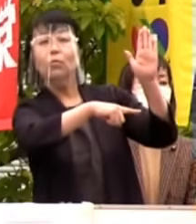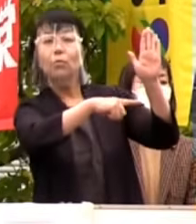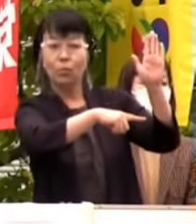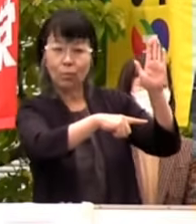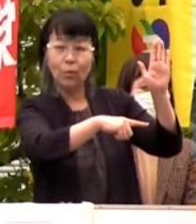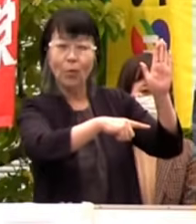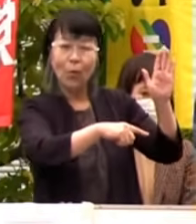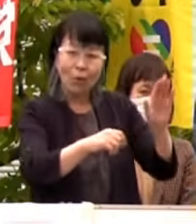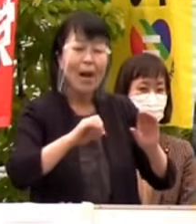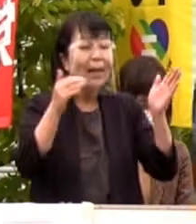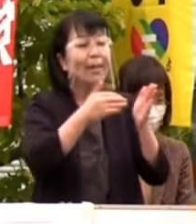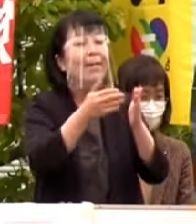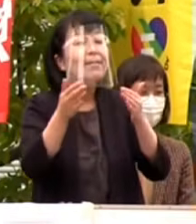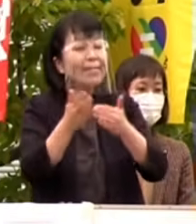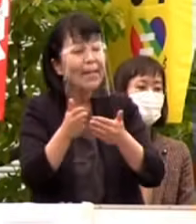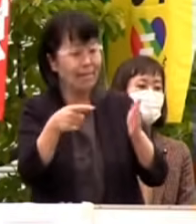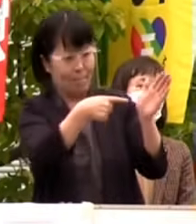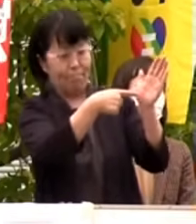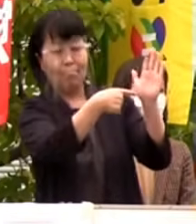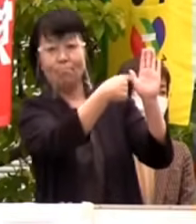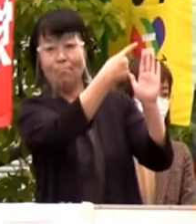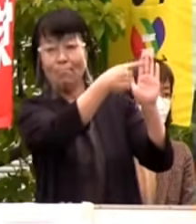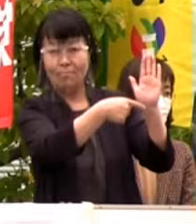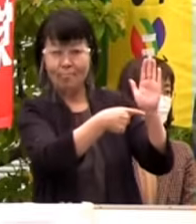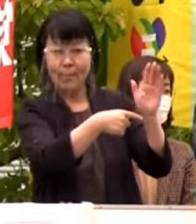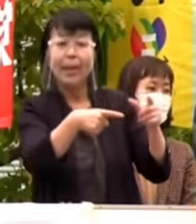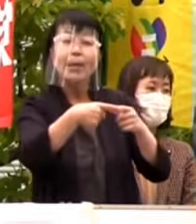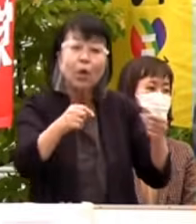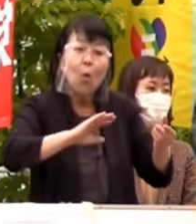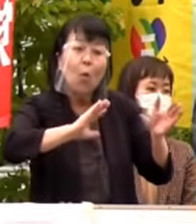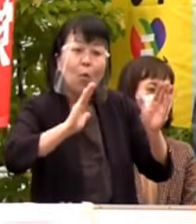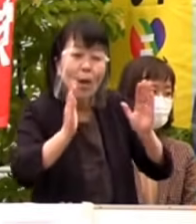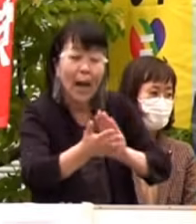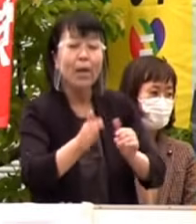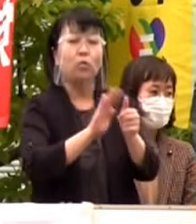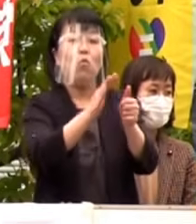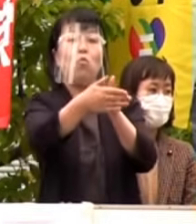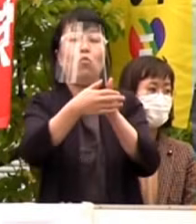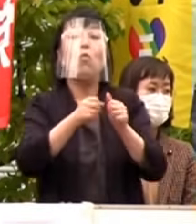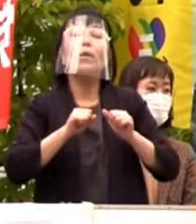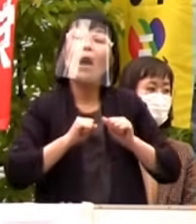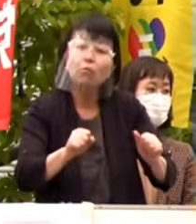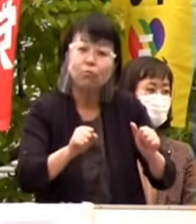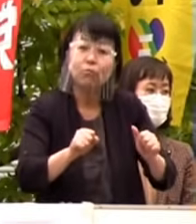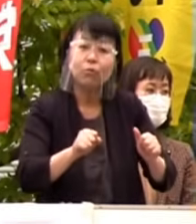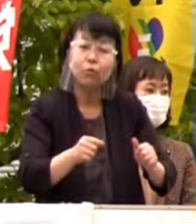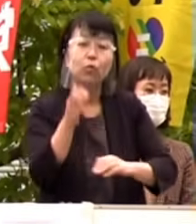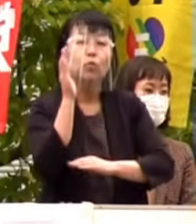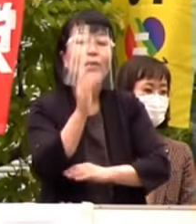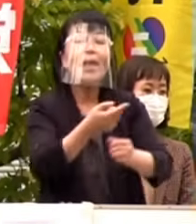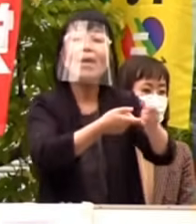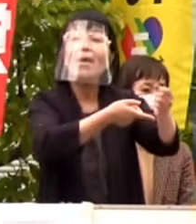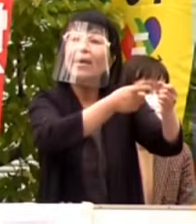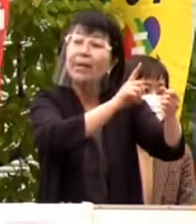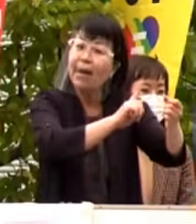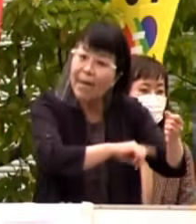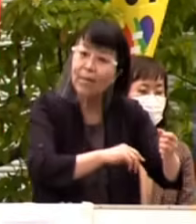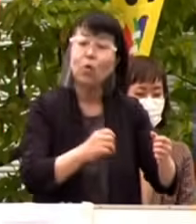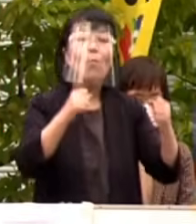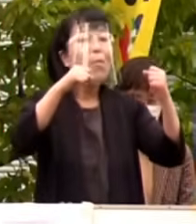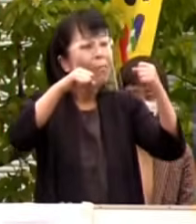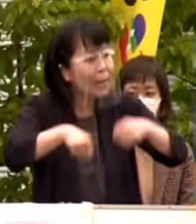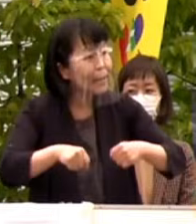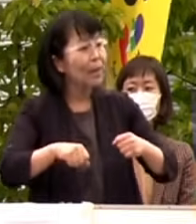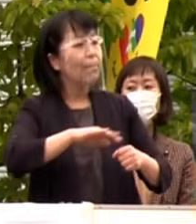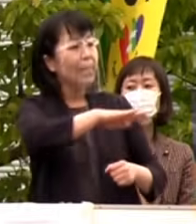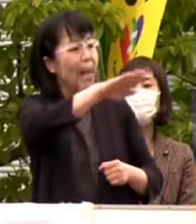っても豊かな限定なんです。日本を変える協力をやっていこうという政権の合意も作られたということをご報告したい